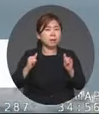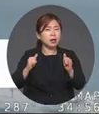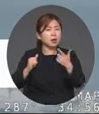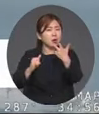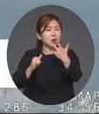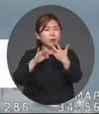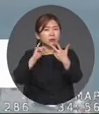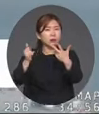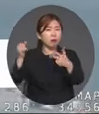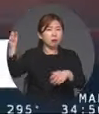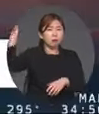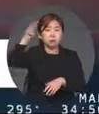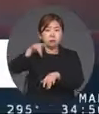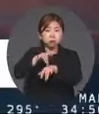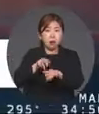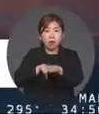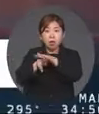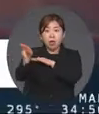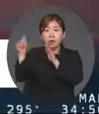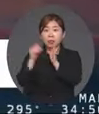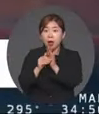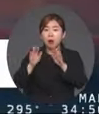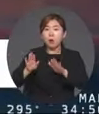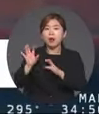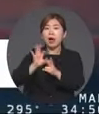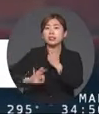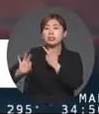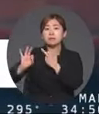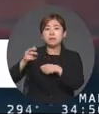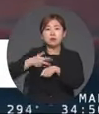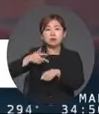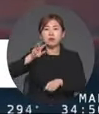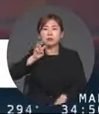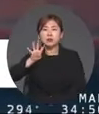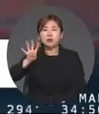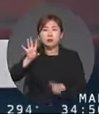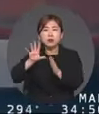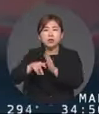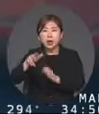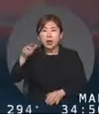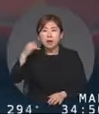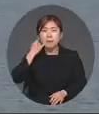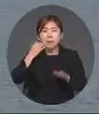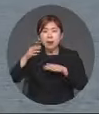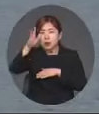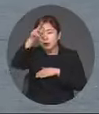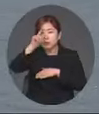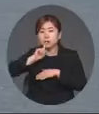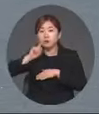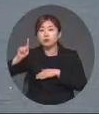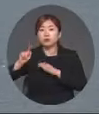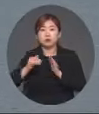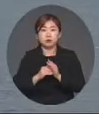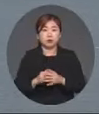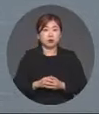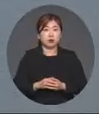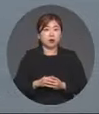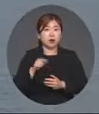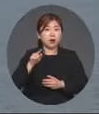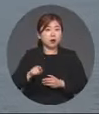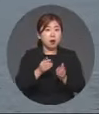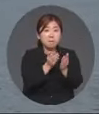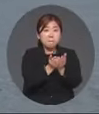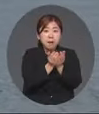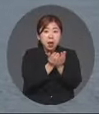7명이 무단 이탈했다는 신고가 오늘 아침 7시 34분쯤 해경에 접수됐습니다. 이 선박에는 한국과